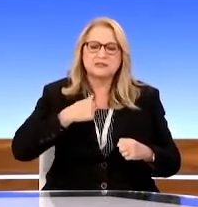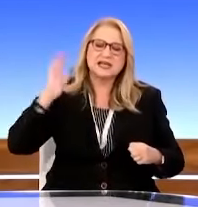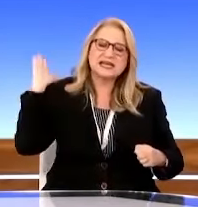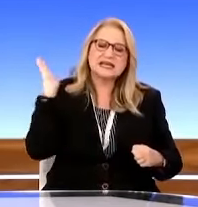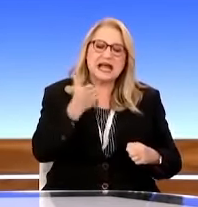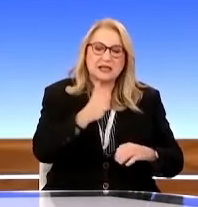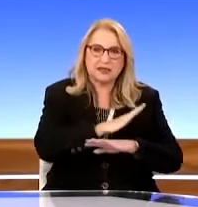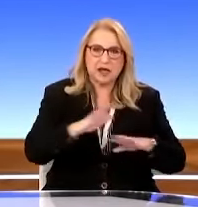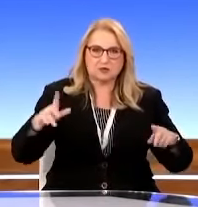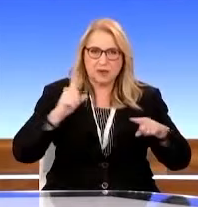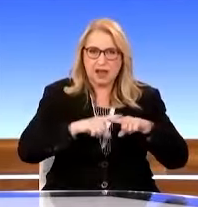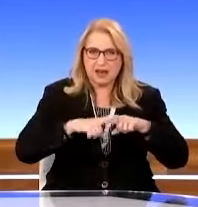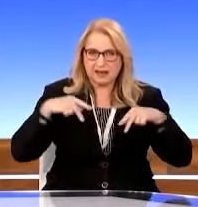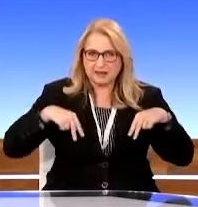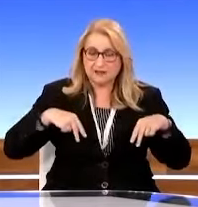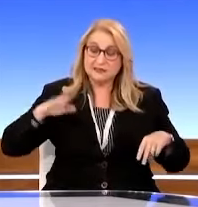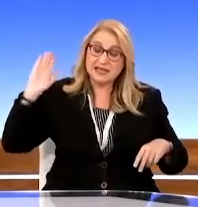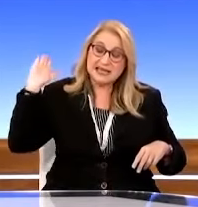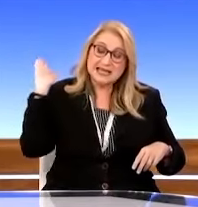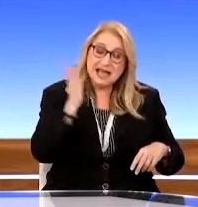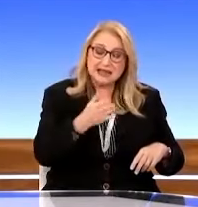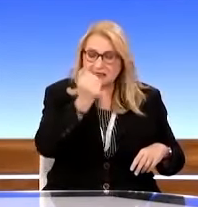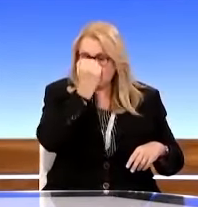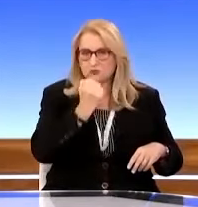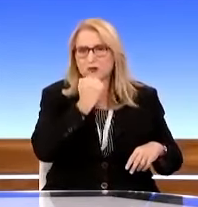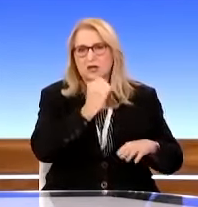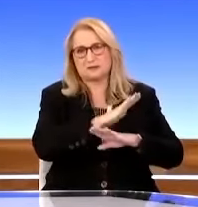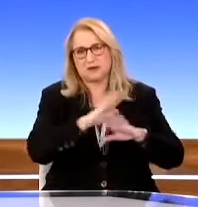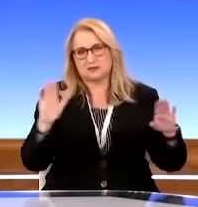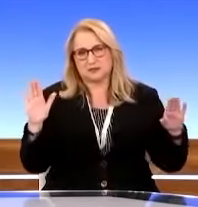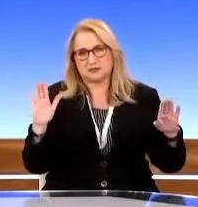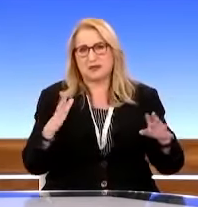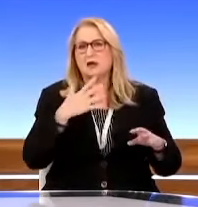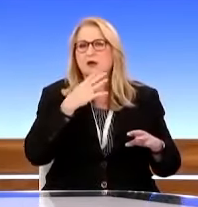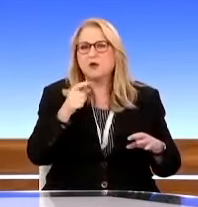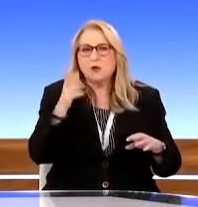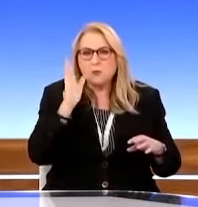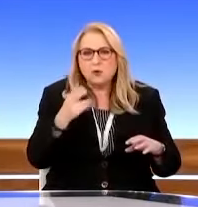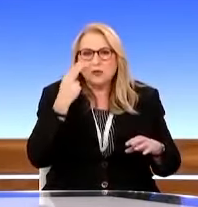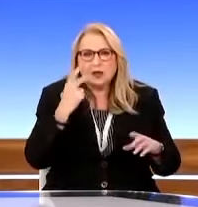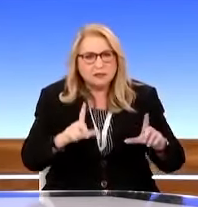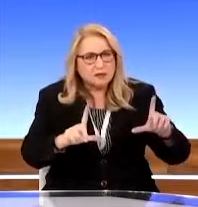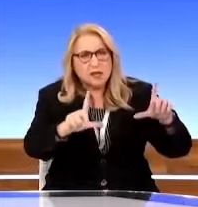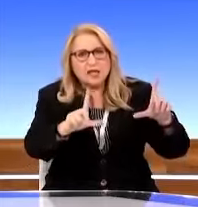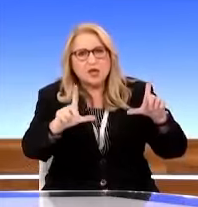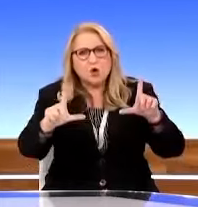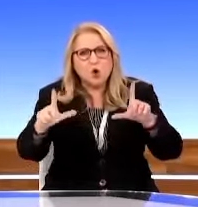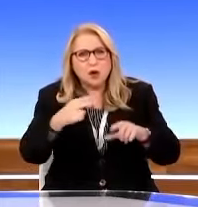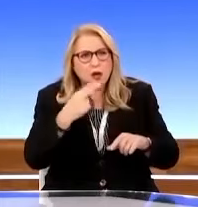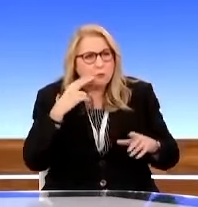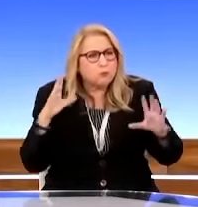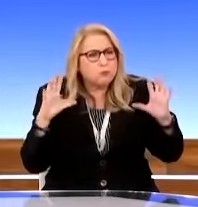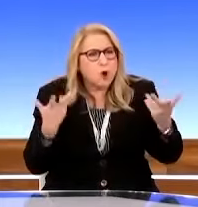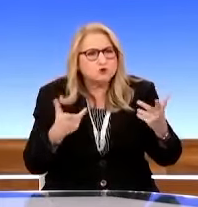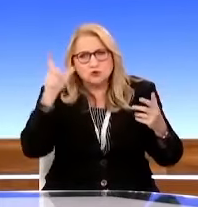την ελληνική κυβέρνηση με τον πιο απόλυτο, με τον πιο κατηγορητικό τρόπο. Και αρκεί να δει κανείς τις εικόνες της βάρβαρης επίθεσης στο